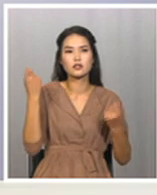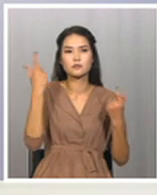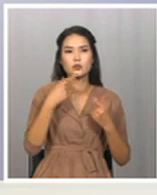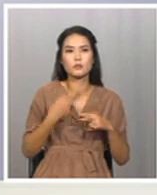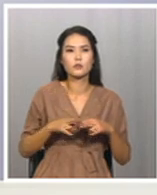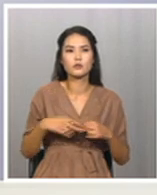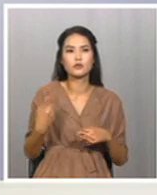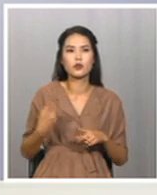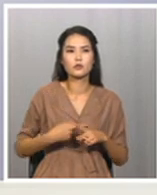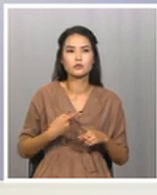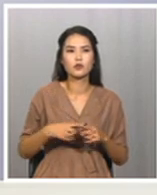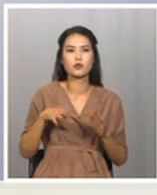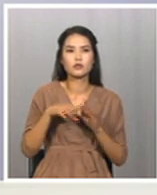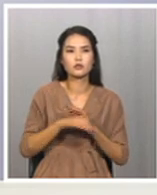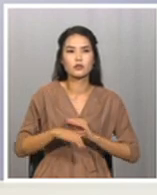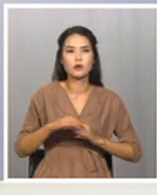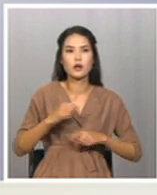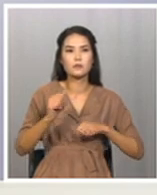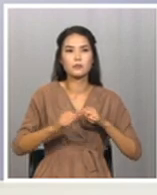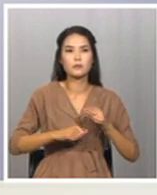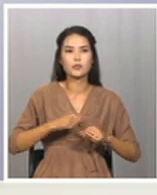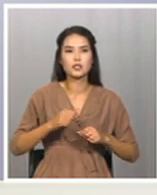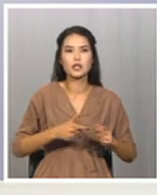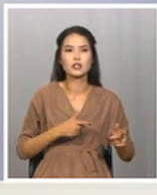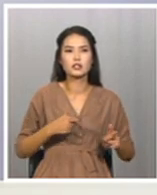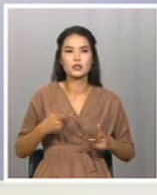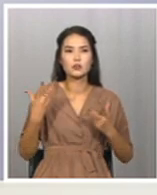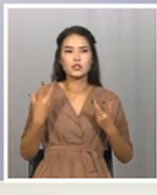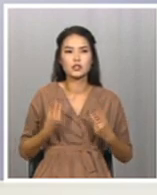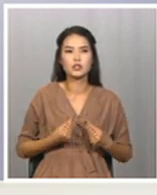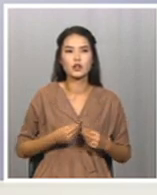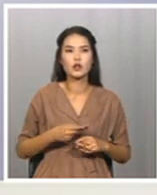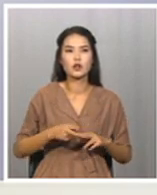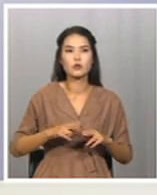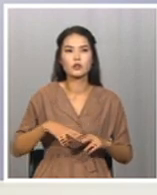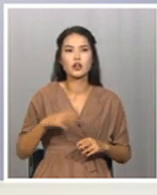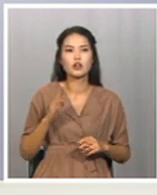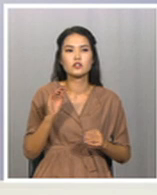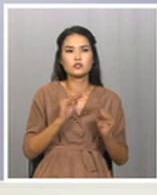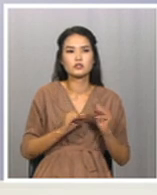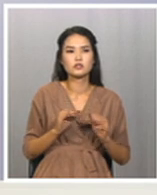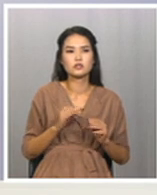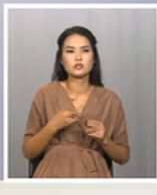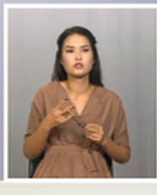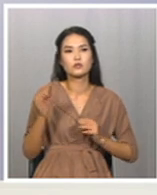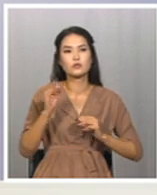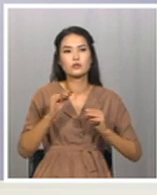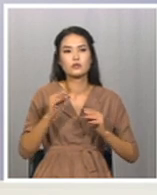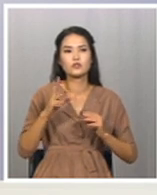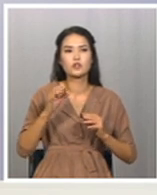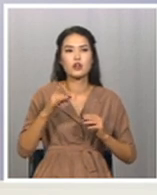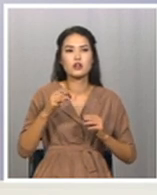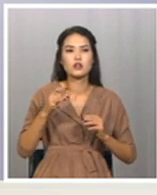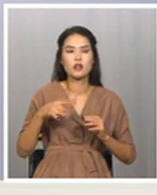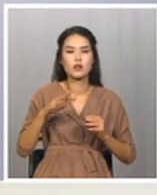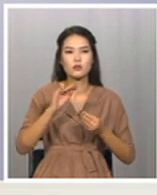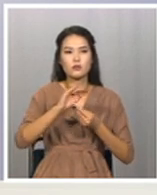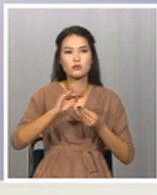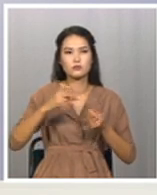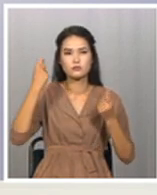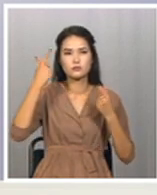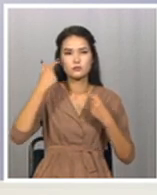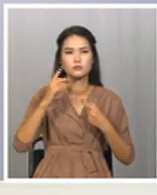оның атауы, құрылымы, материалы дайын болған кезде оны құрастыруға және жариялауға болатынын